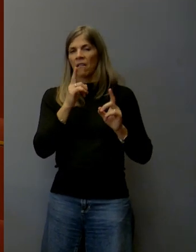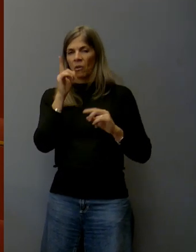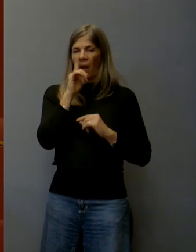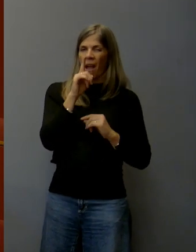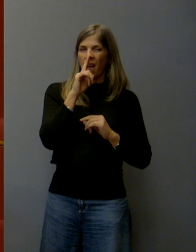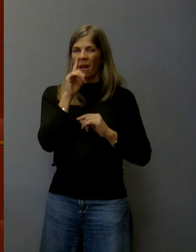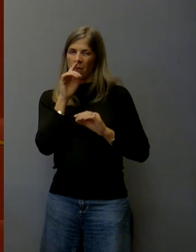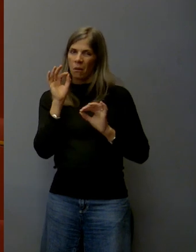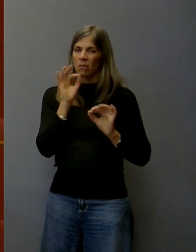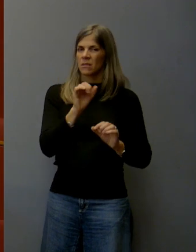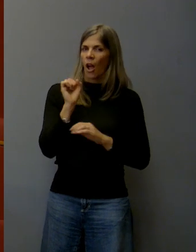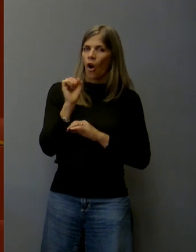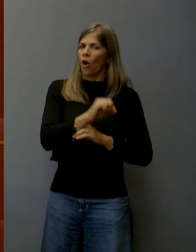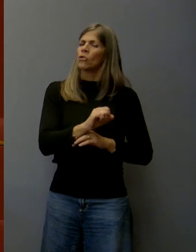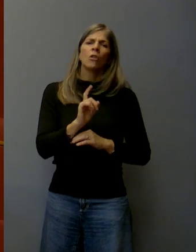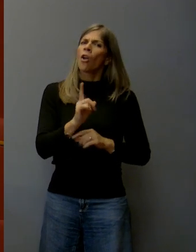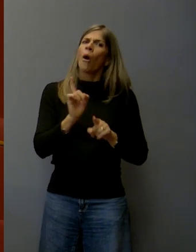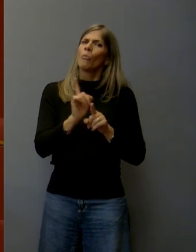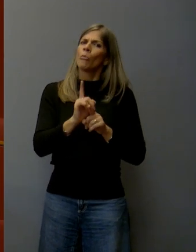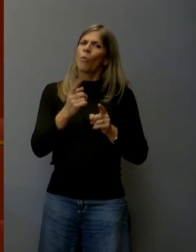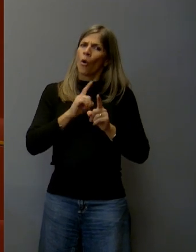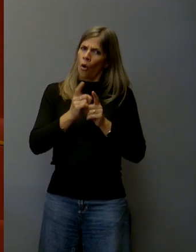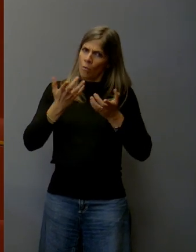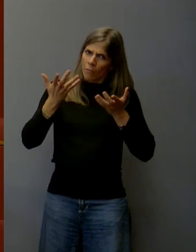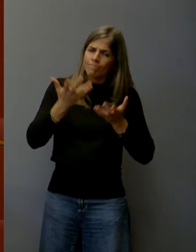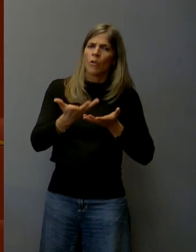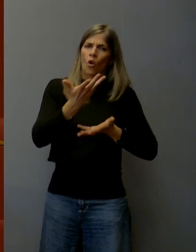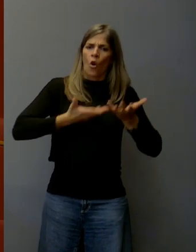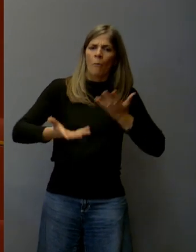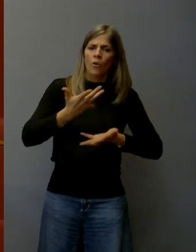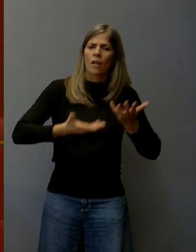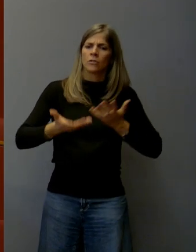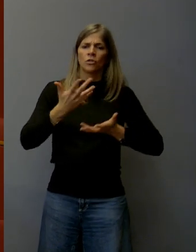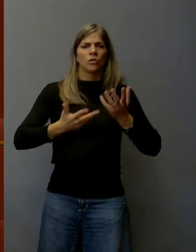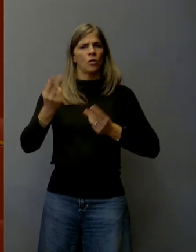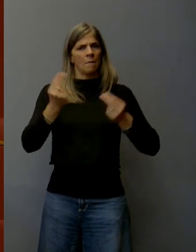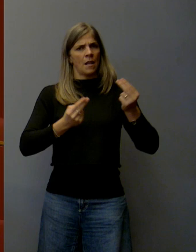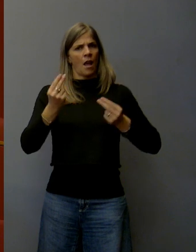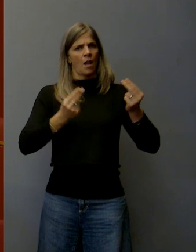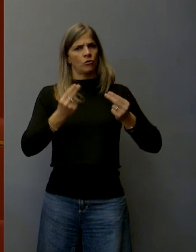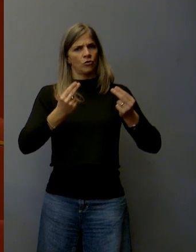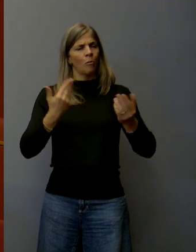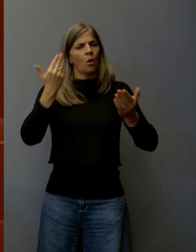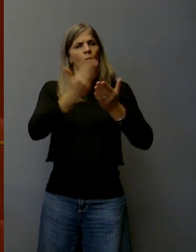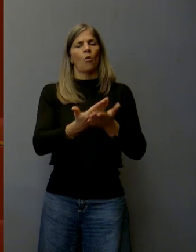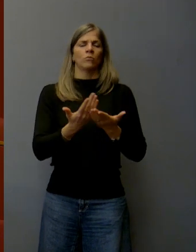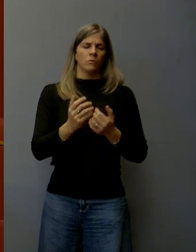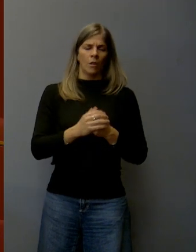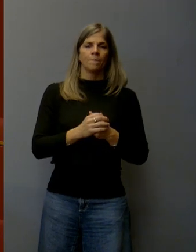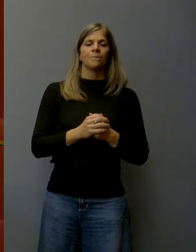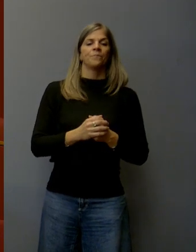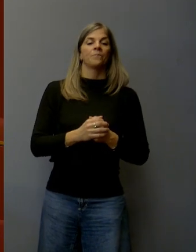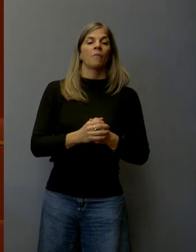al miglioramento di quella che è la vostra bilancia e quindi l'azione amministrativa e in questo senso mi sono siamo partiti